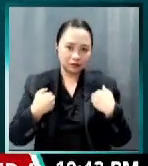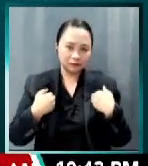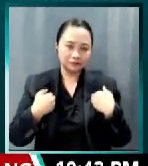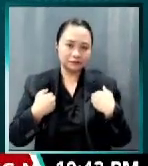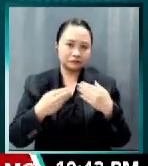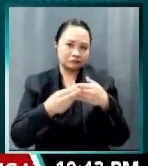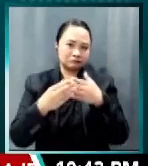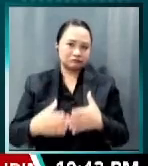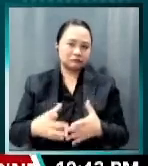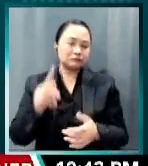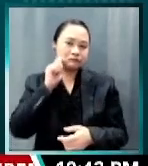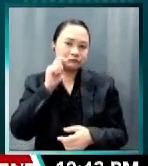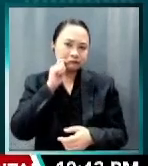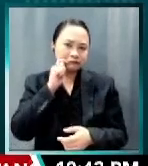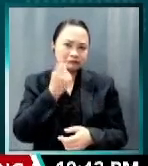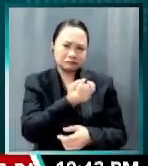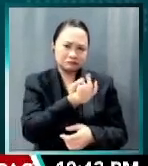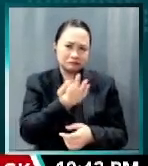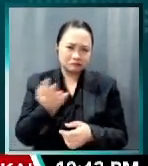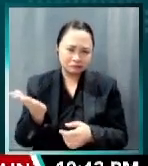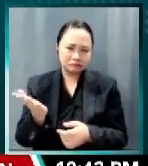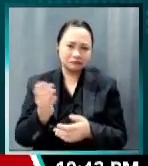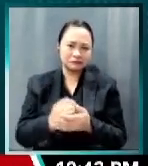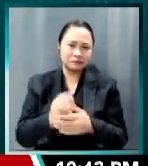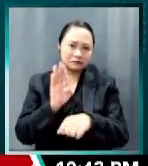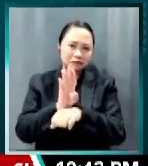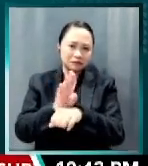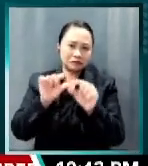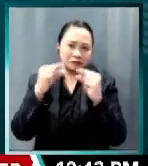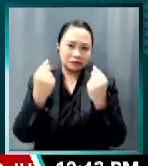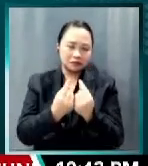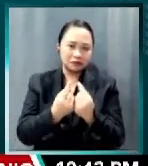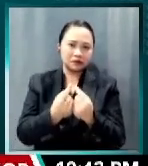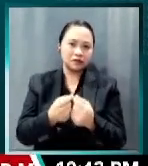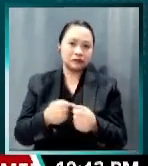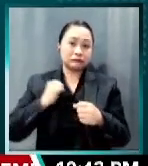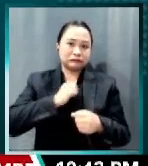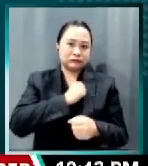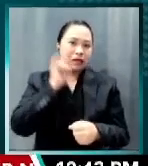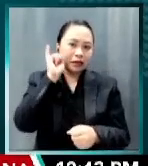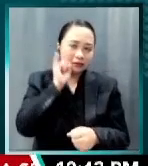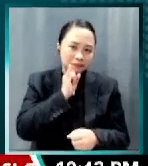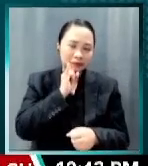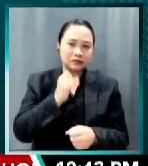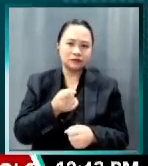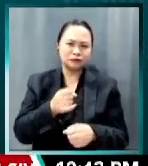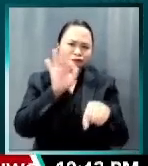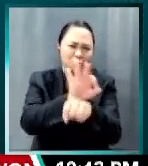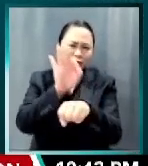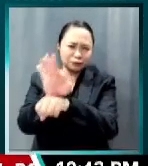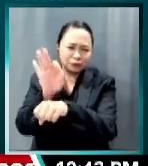ilang business group umano ang kinontak ni Senador Aimee na bumili ng milyong-milyong pisong halaga ng tiket ng pelikula para ipamigay sa mga